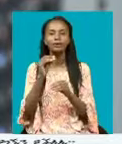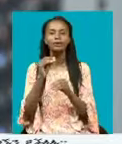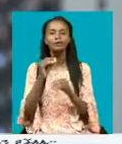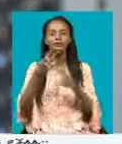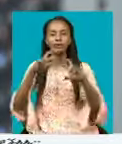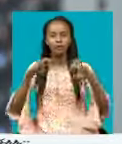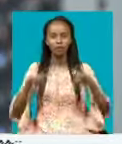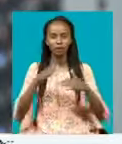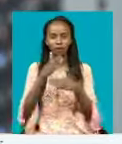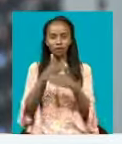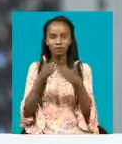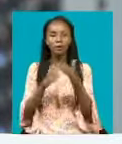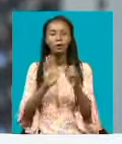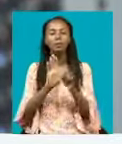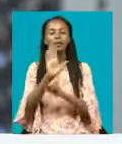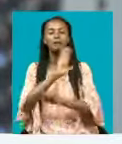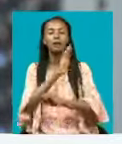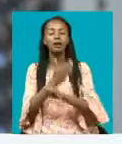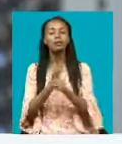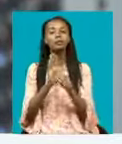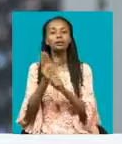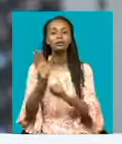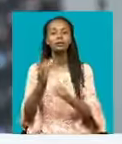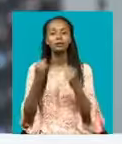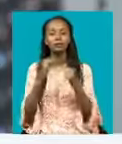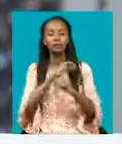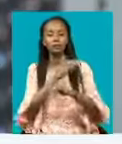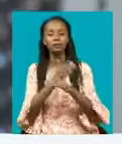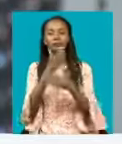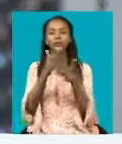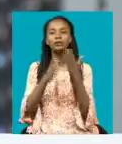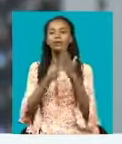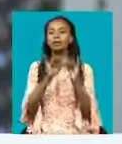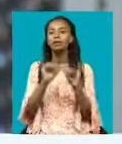ድረስ በቂ ኃይል በቂ አቅም ካልተገነባ